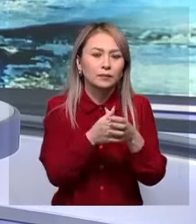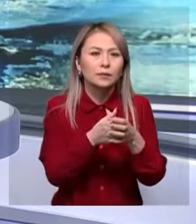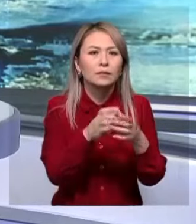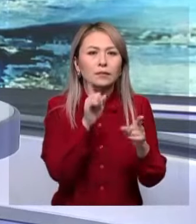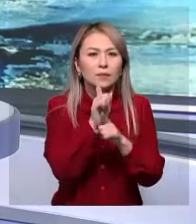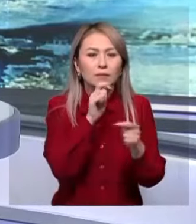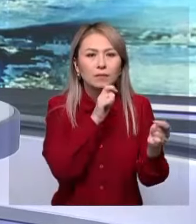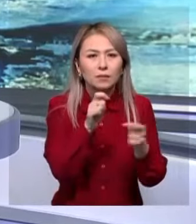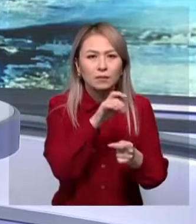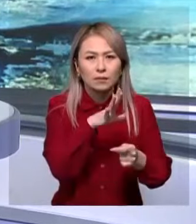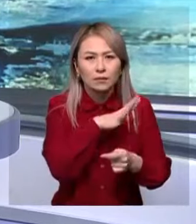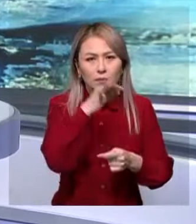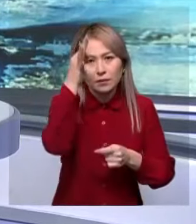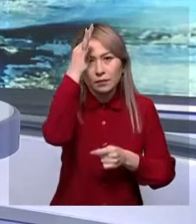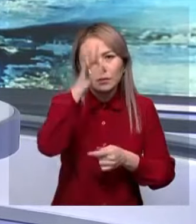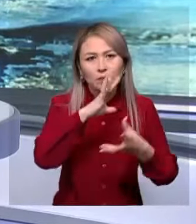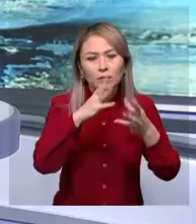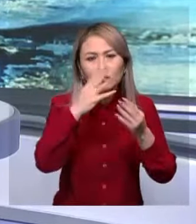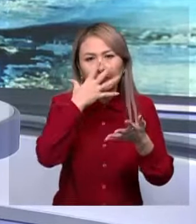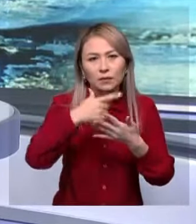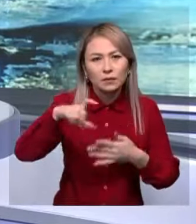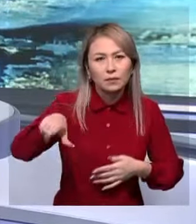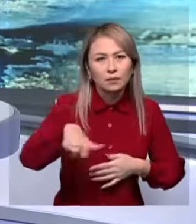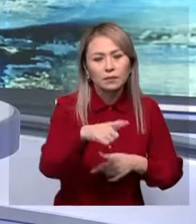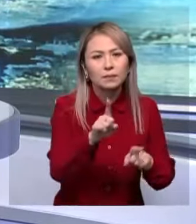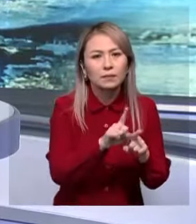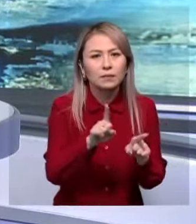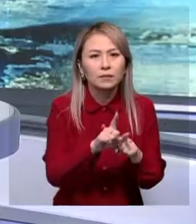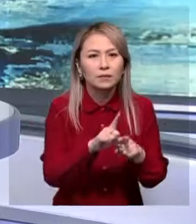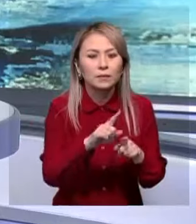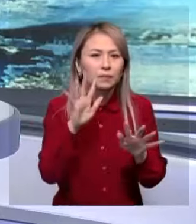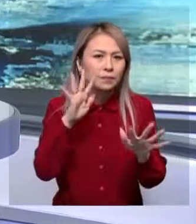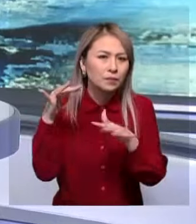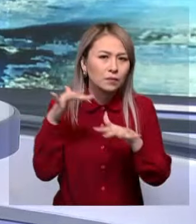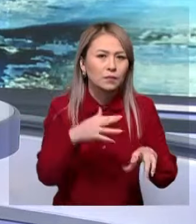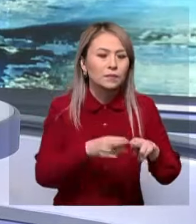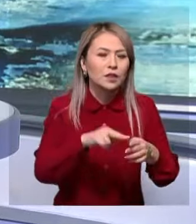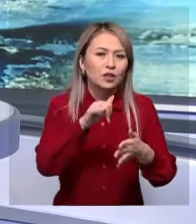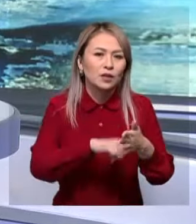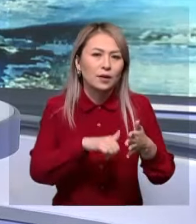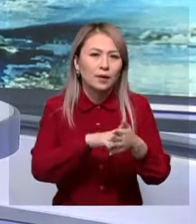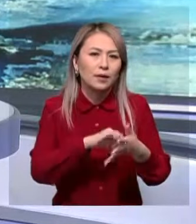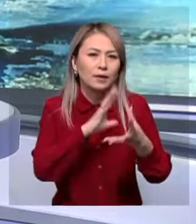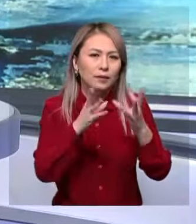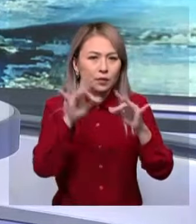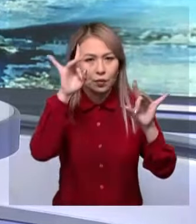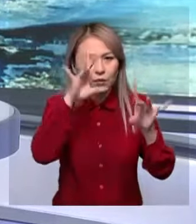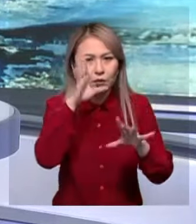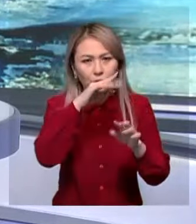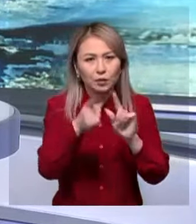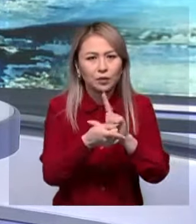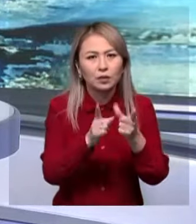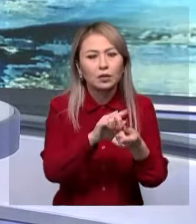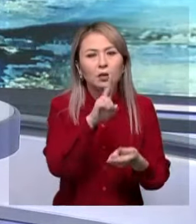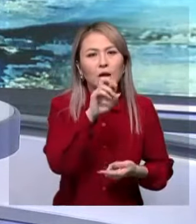мекендердегі қауіп сейілген. Алайда тасқын өзен жиегіндегі дамбының бір шетін шайып кеткен. Сол себепті жағдай аяқ асты